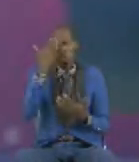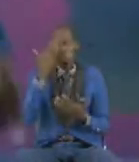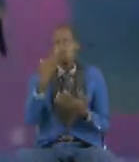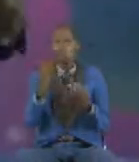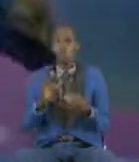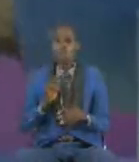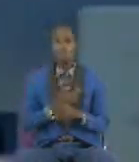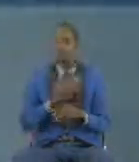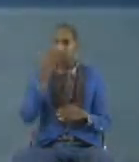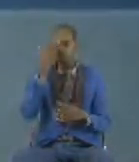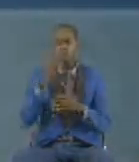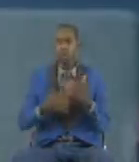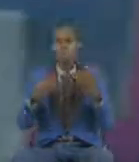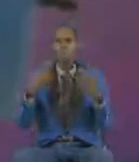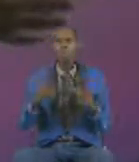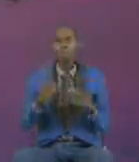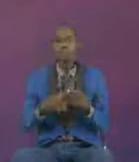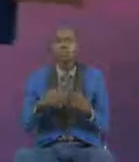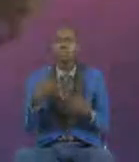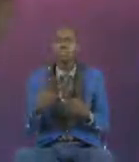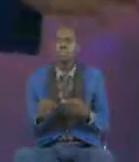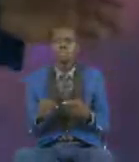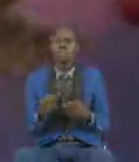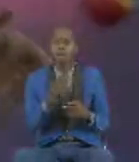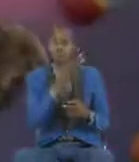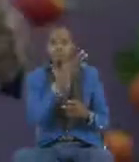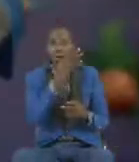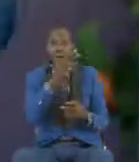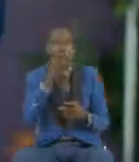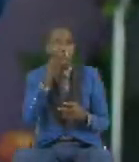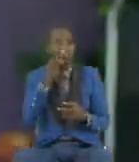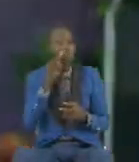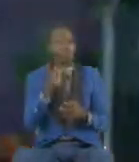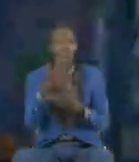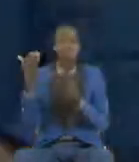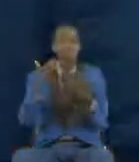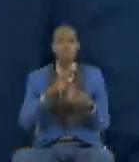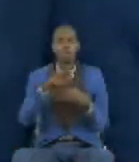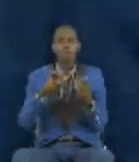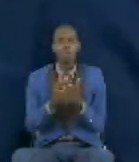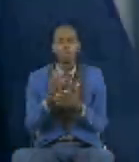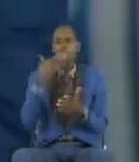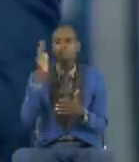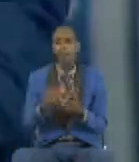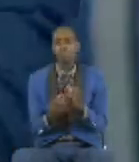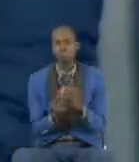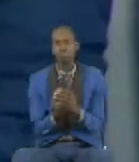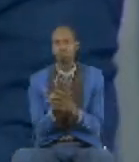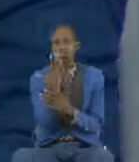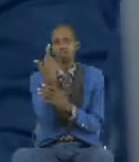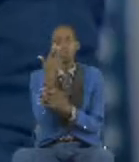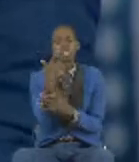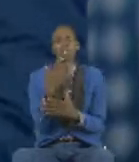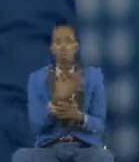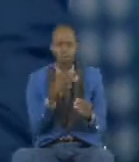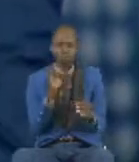Plusieurs, parfois au champ, vous rassemblez ces herbes et vous mettez ça en feu.